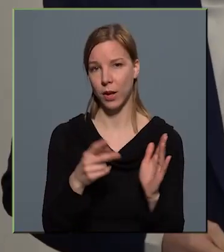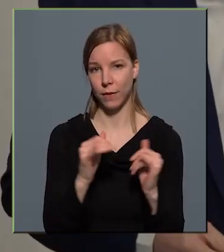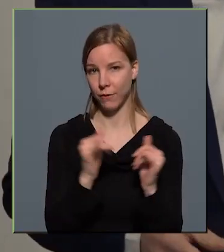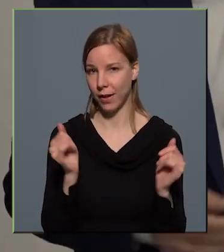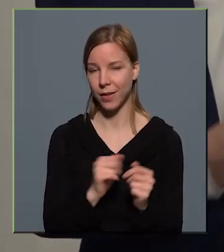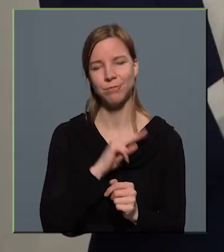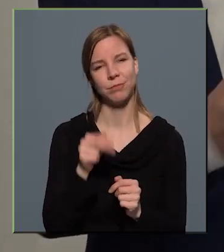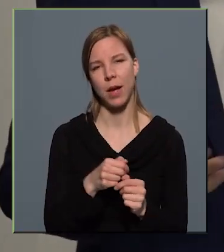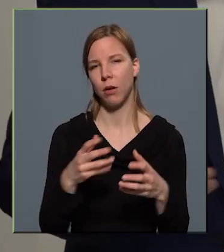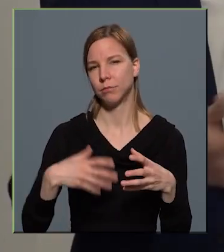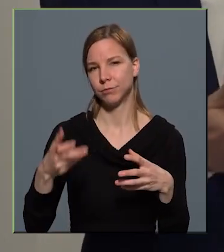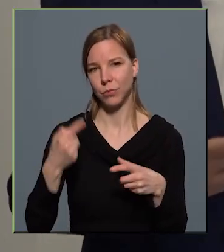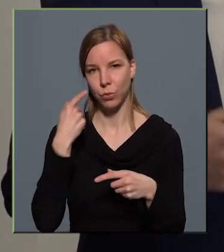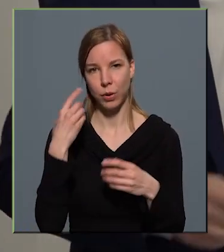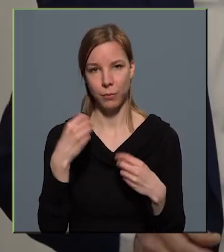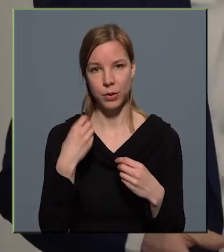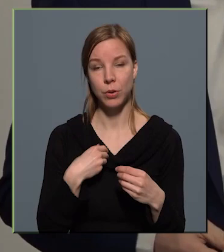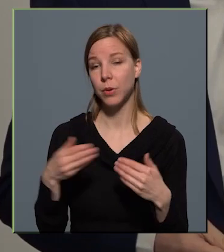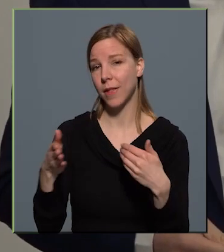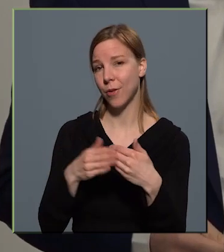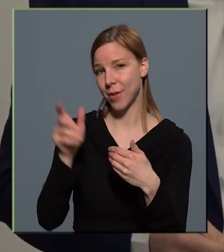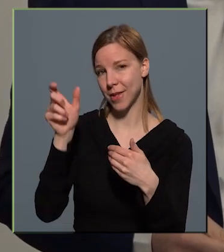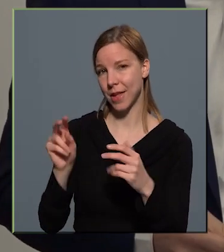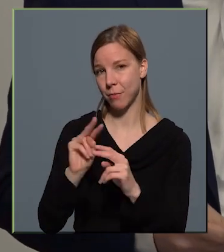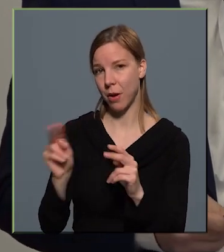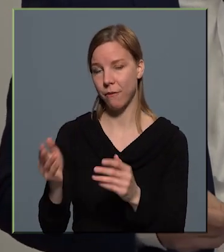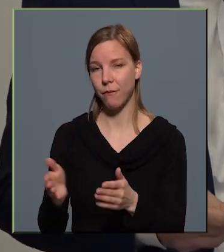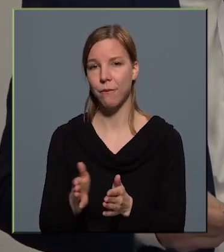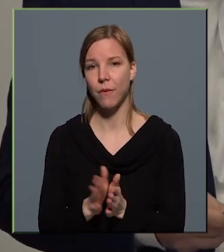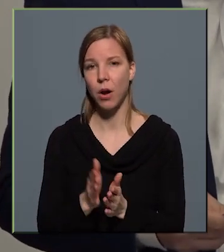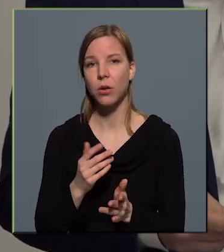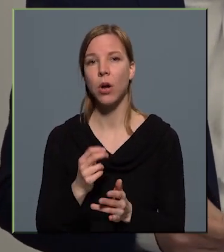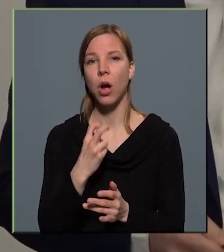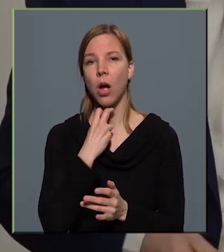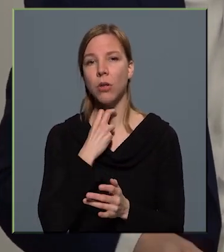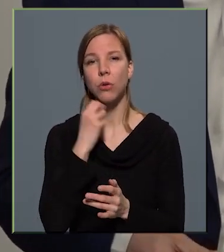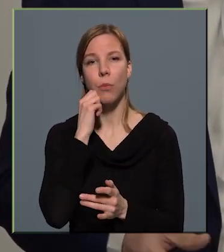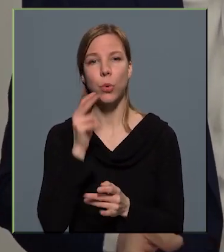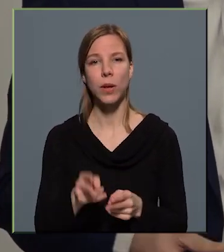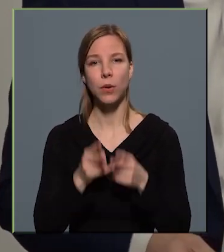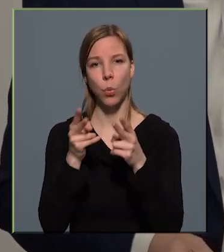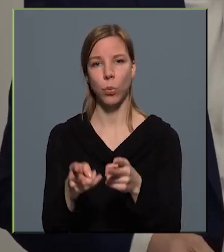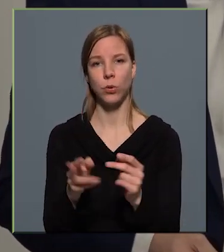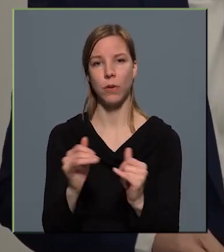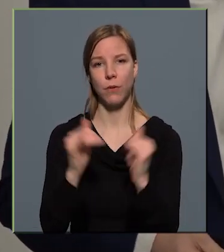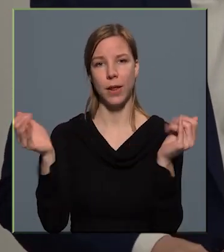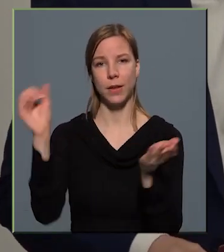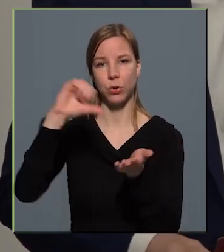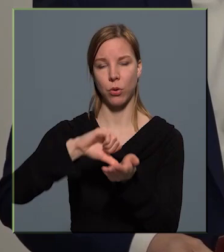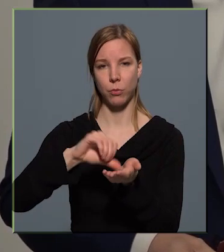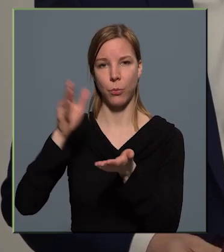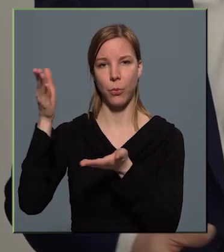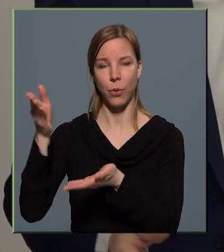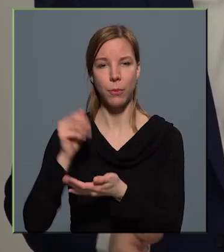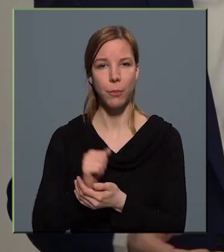nagyon sokat. Itt vagyunk a szomszédban, vagy majdnem szomszédban a Gyömrői úton, ebben a fejlesztési központban, amit